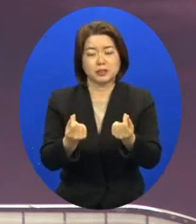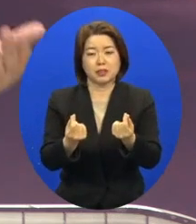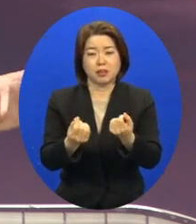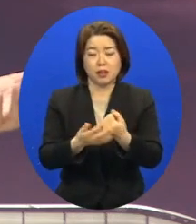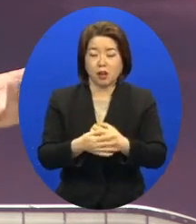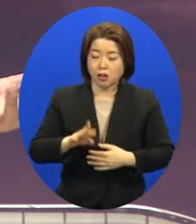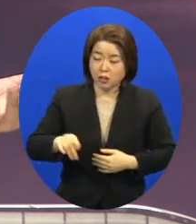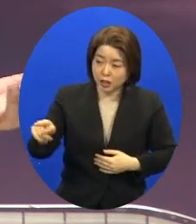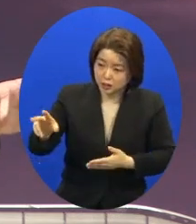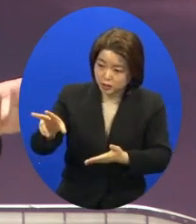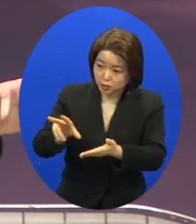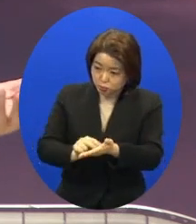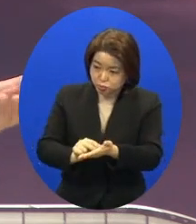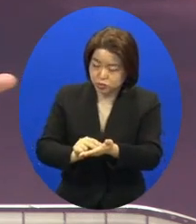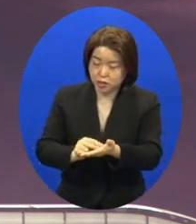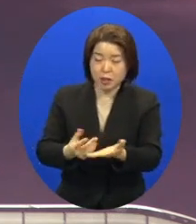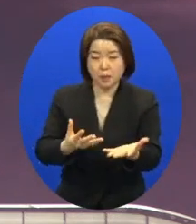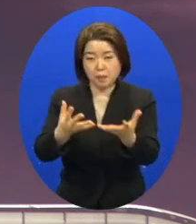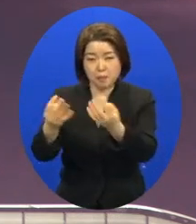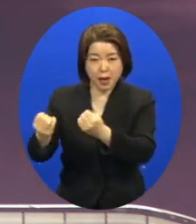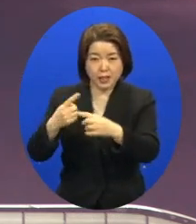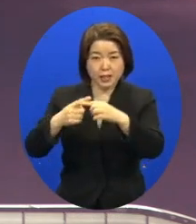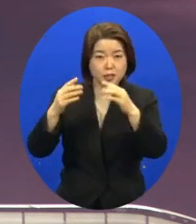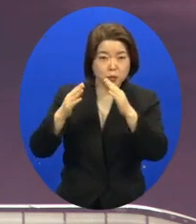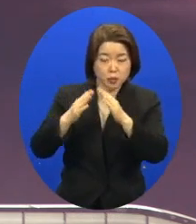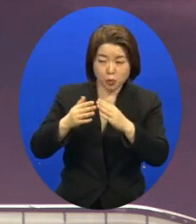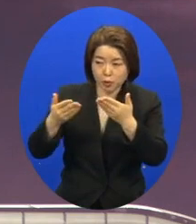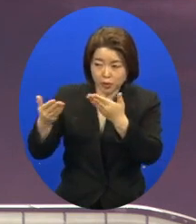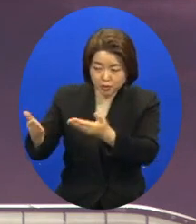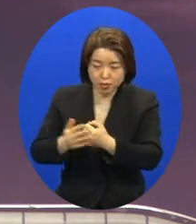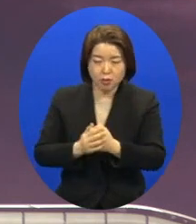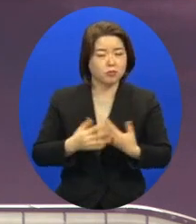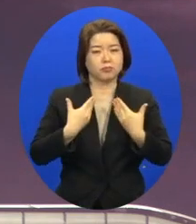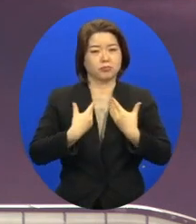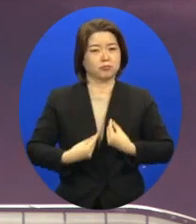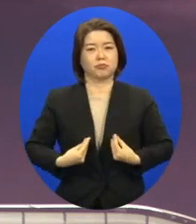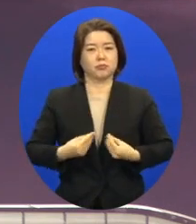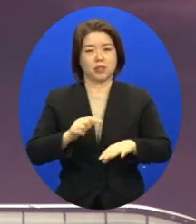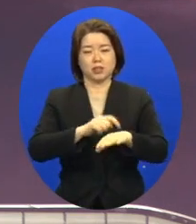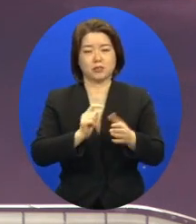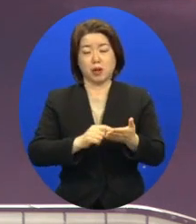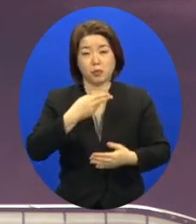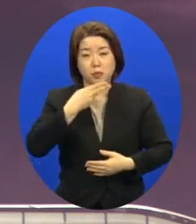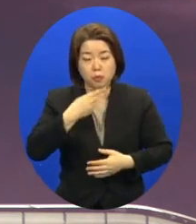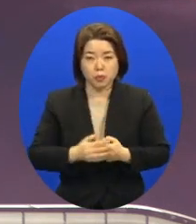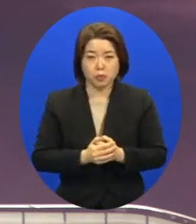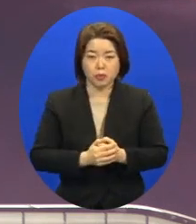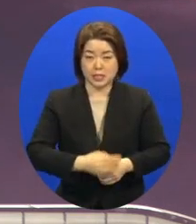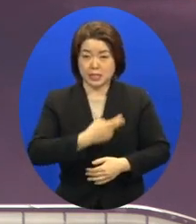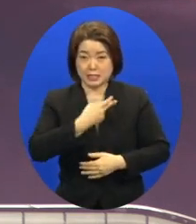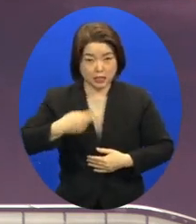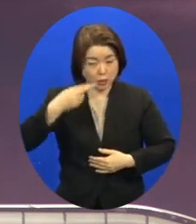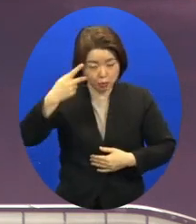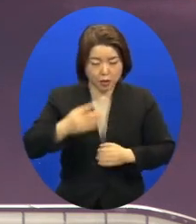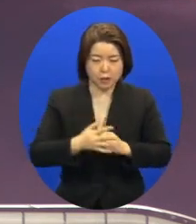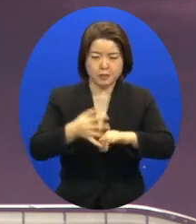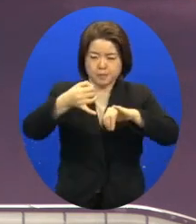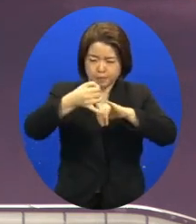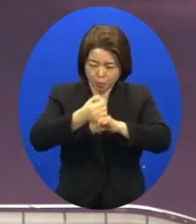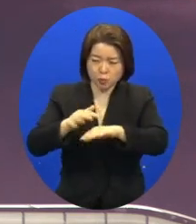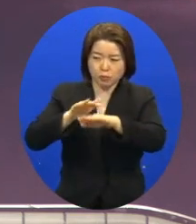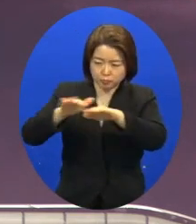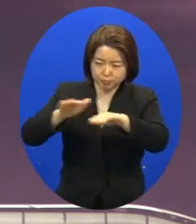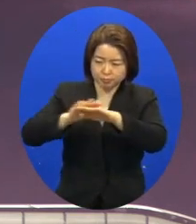바울이 그 문제 많은 고린도 교회에 낙심하지 않았다는 겁니다. 사도 바울은 반드시